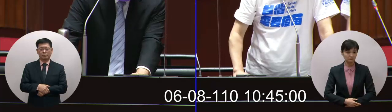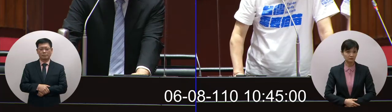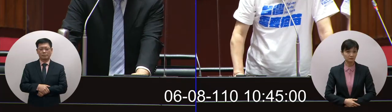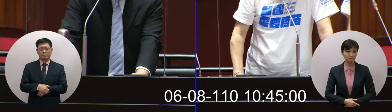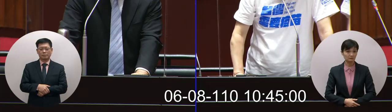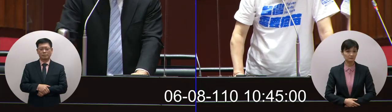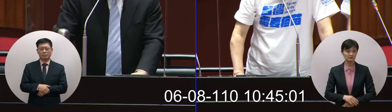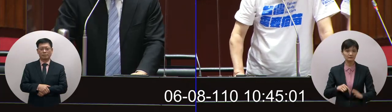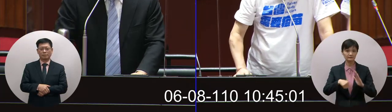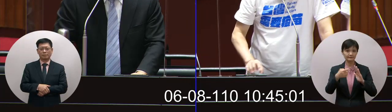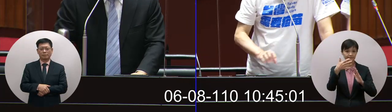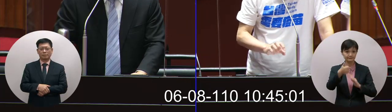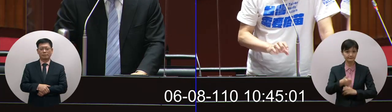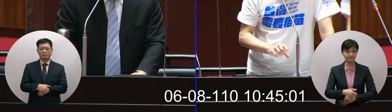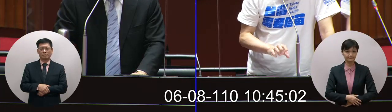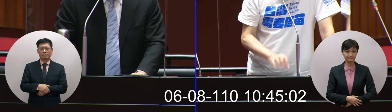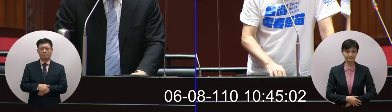长，